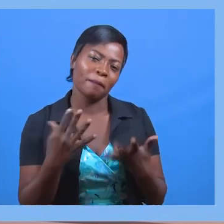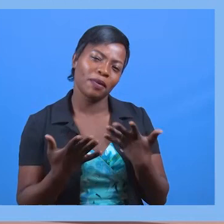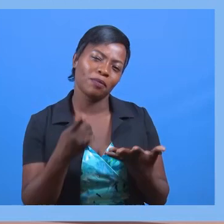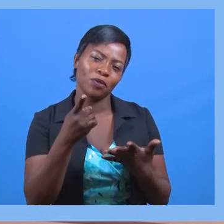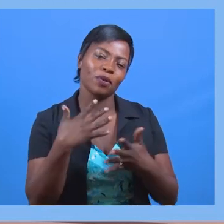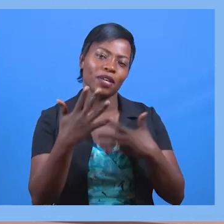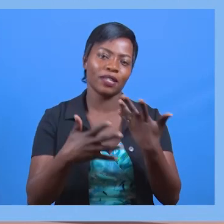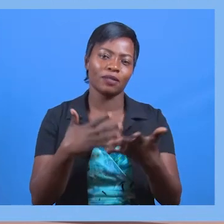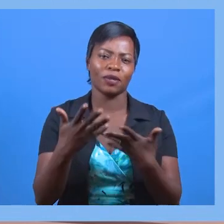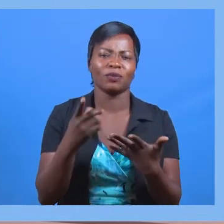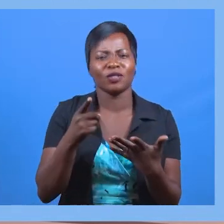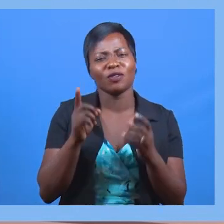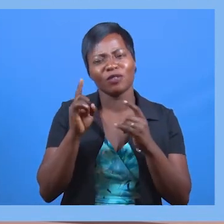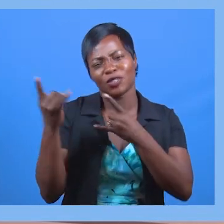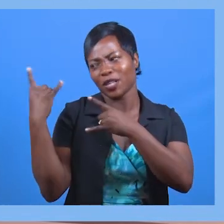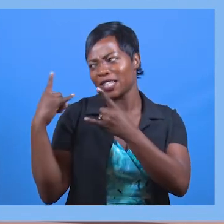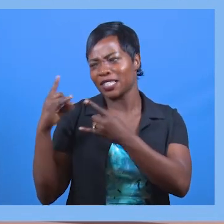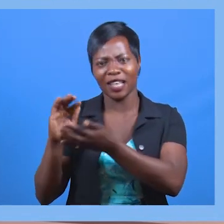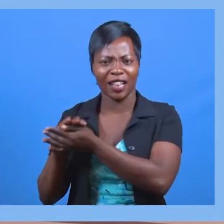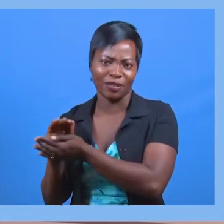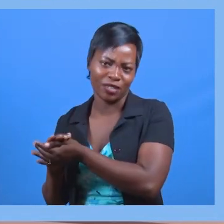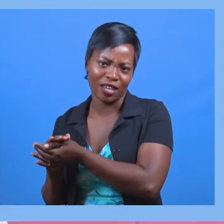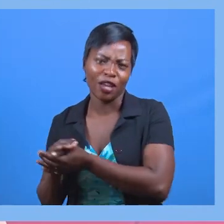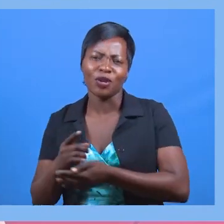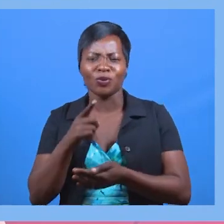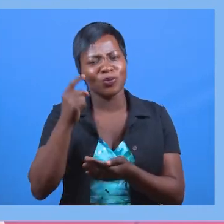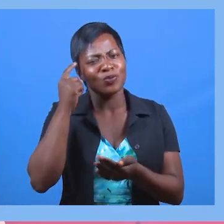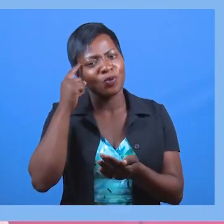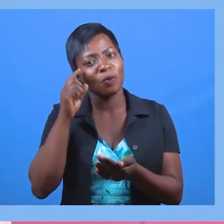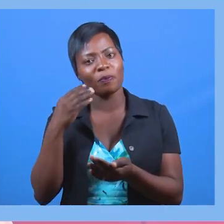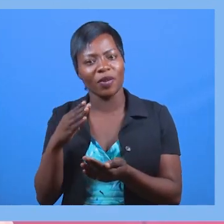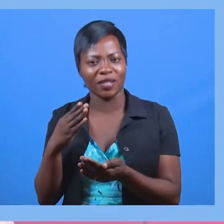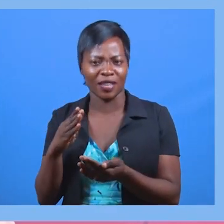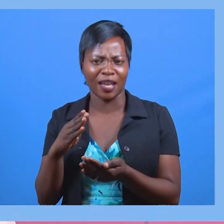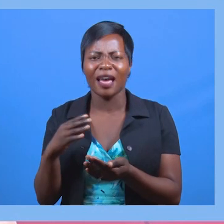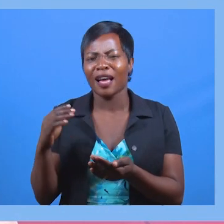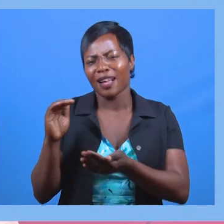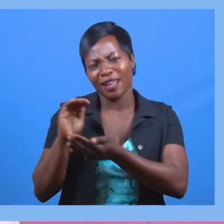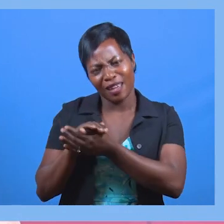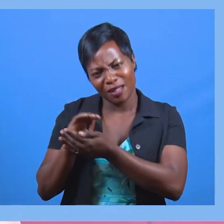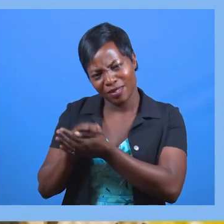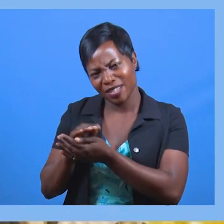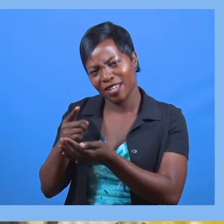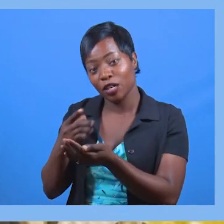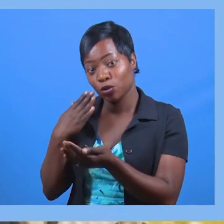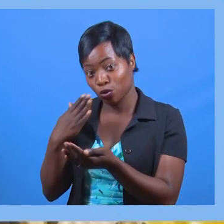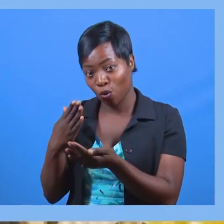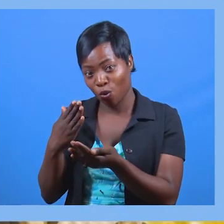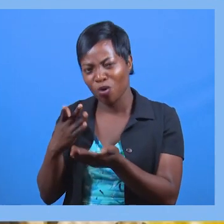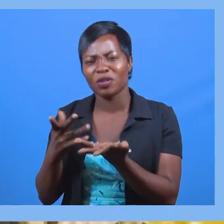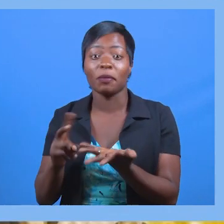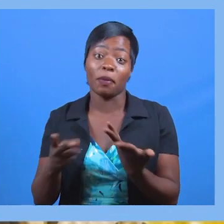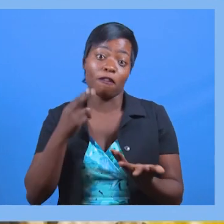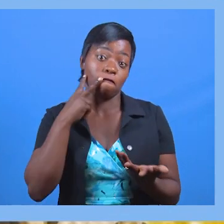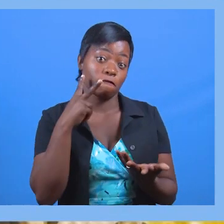vetsika nemagariro, imimi muri vanhu vetsika nemagariro, zviri mutsika dzedu here kuti kana taingwa nevaenzi